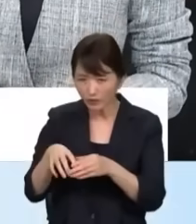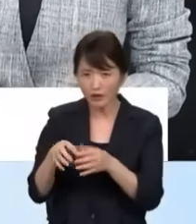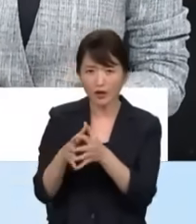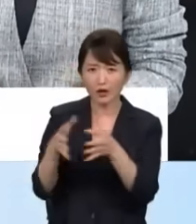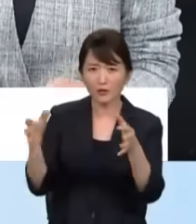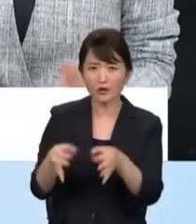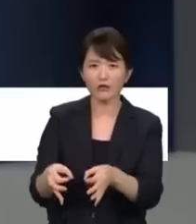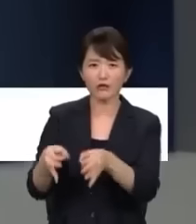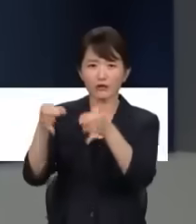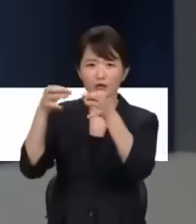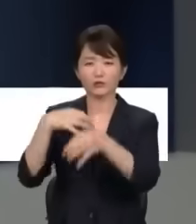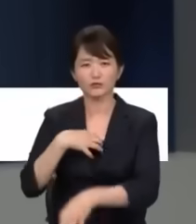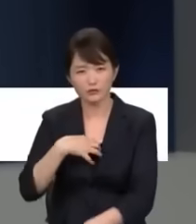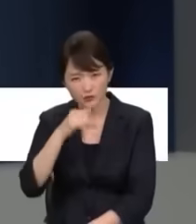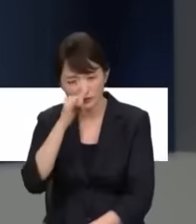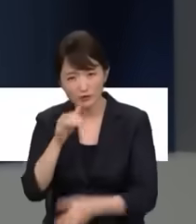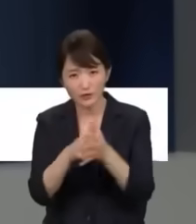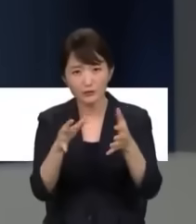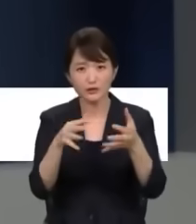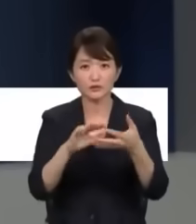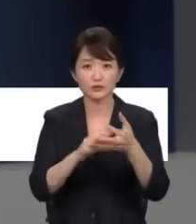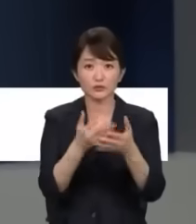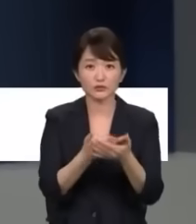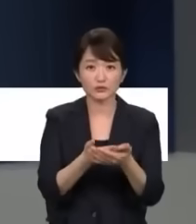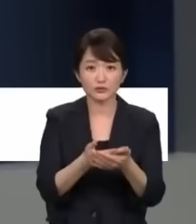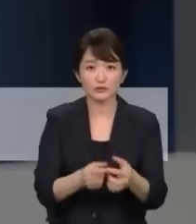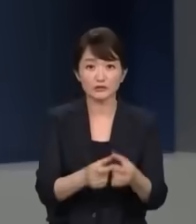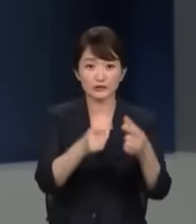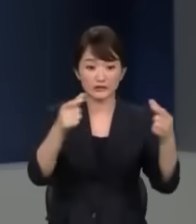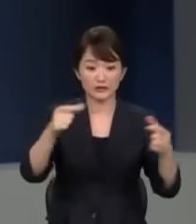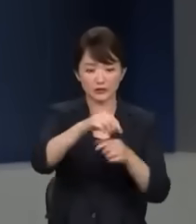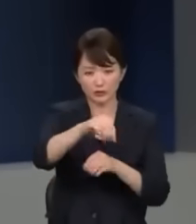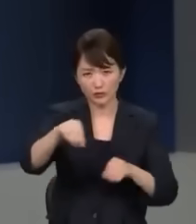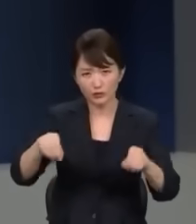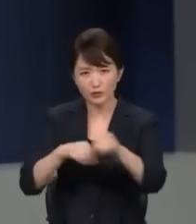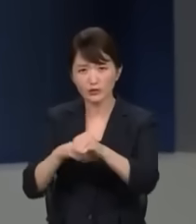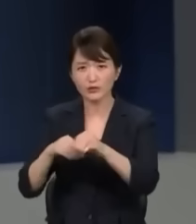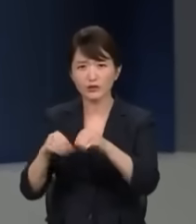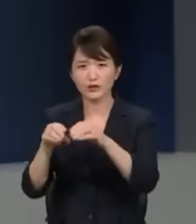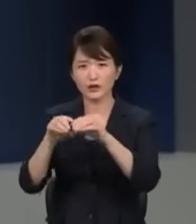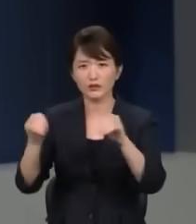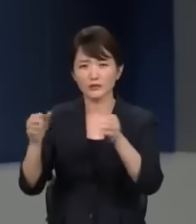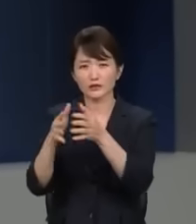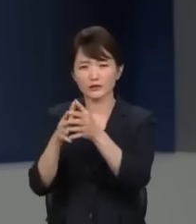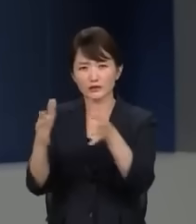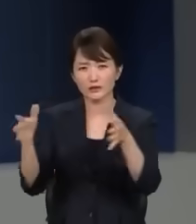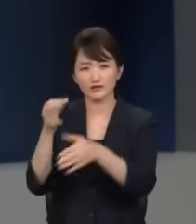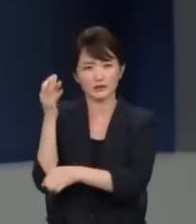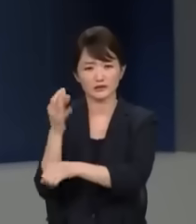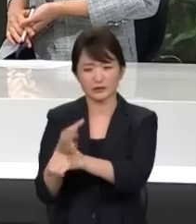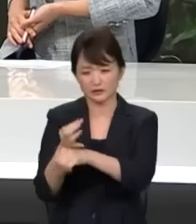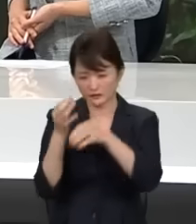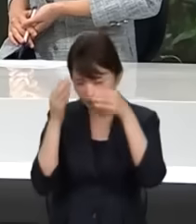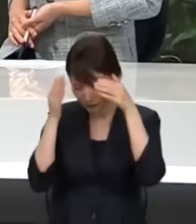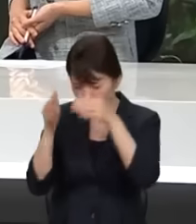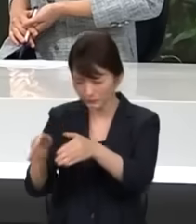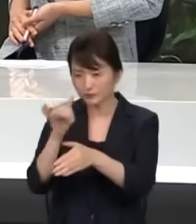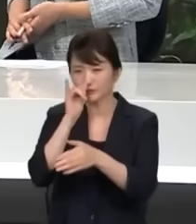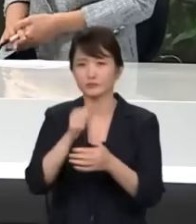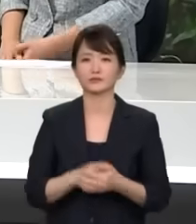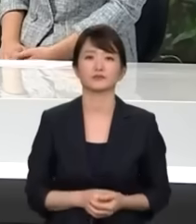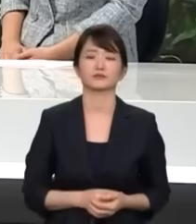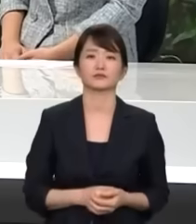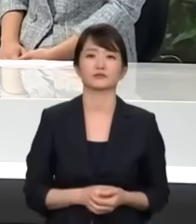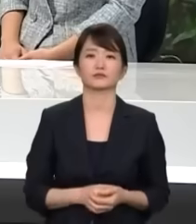있습니다. 네. 공급을 눌리려다가 오히려 부동산 시장에 대한 과열이 더 쏠릴 수 있다는 겁니다. 네, 사실 뭐